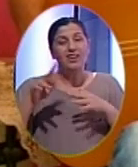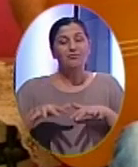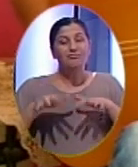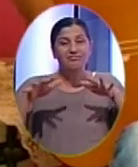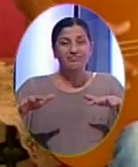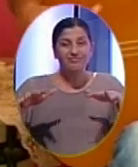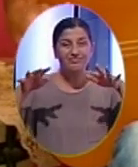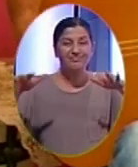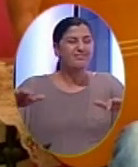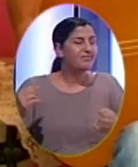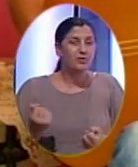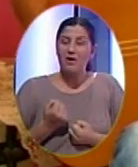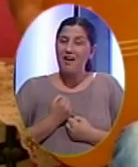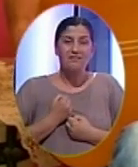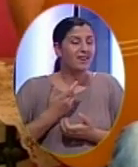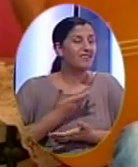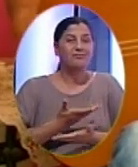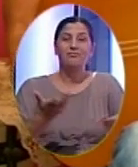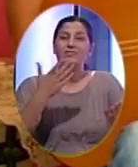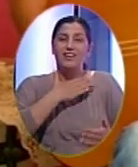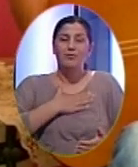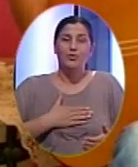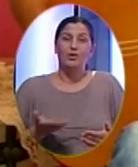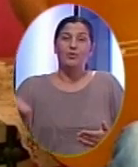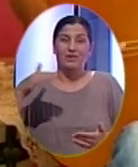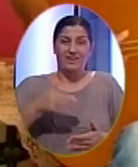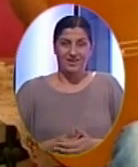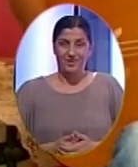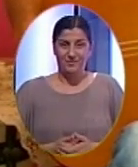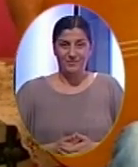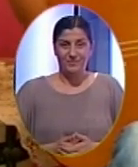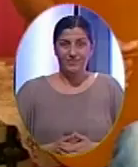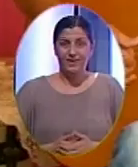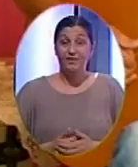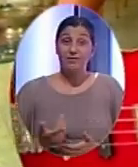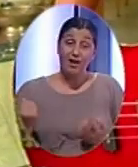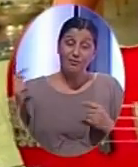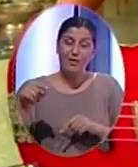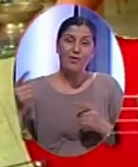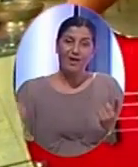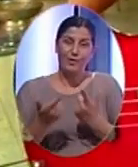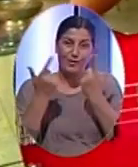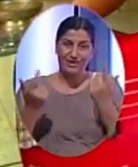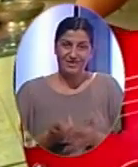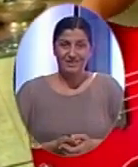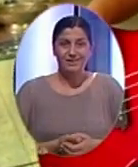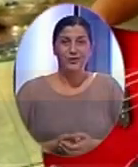האהבה אליו, שיהיו כמה שיותר אנשים שירצו ויהנו ויבואו לחגוג.